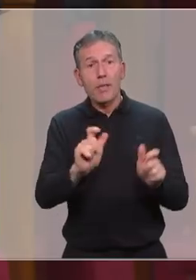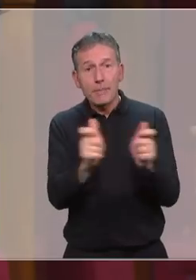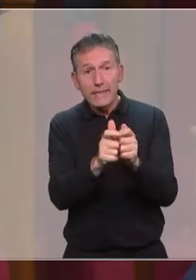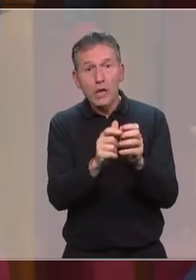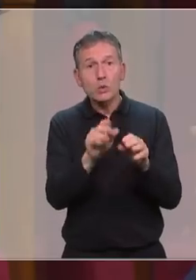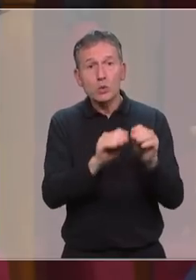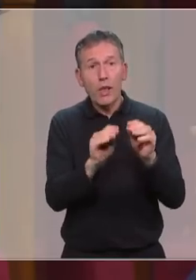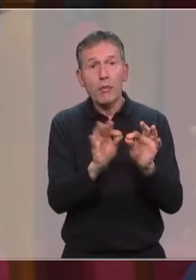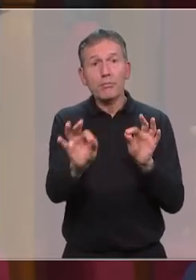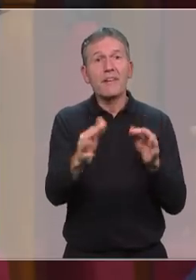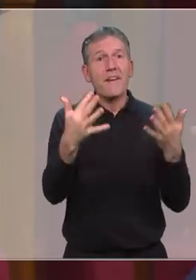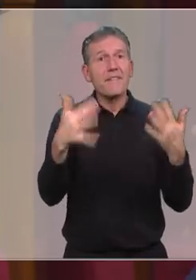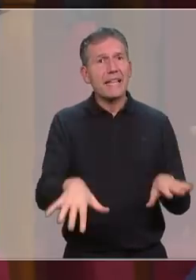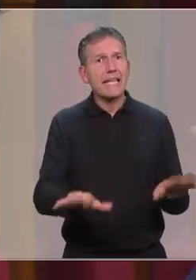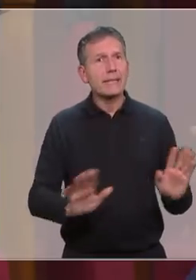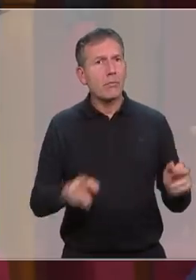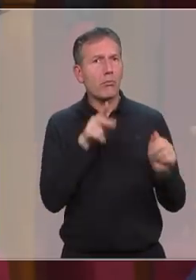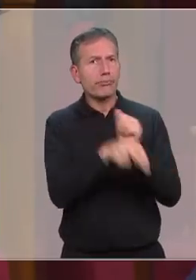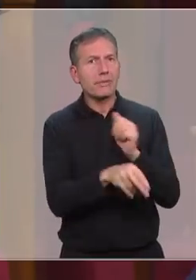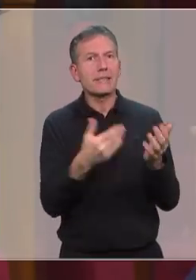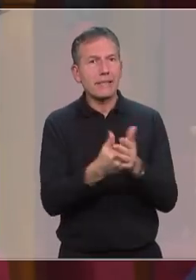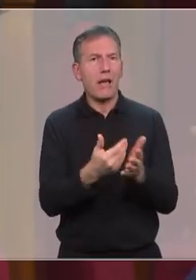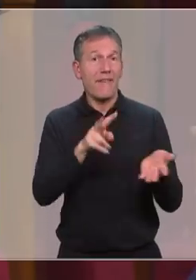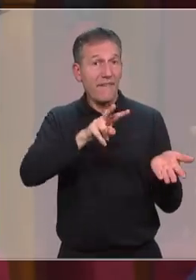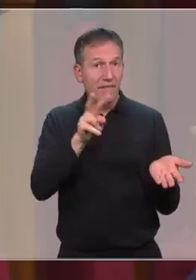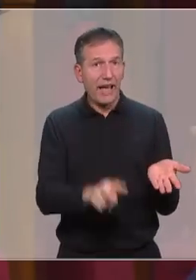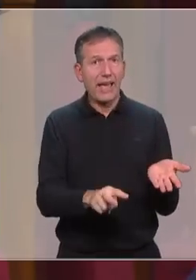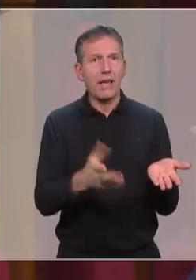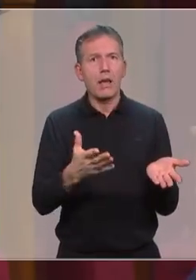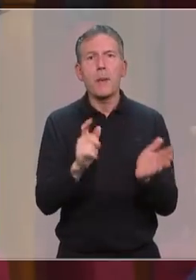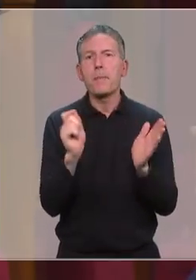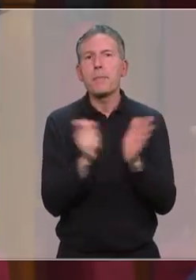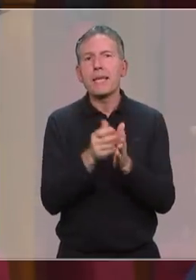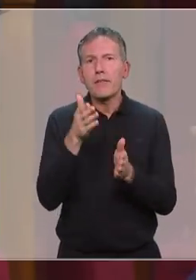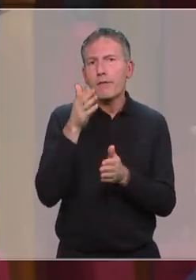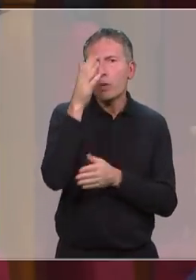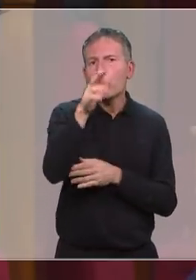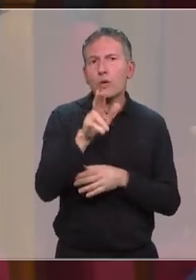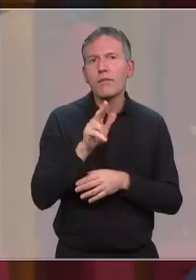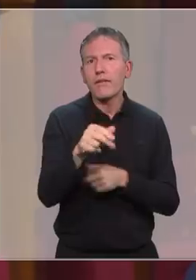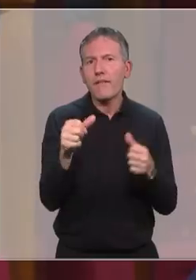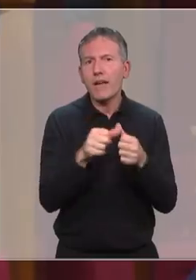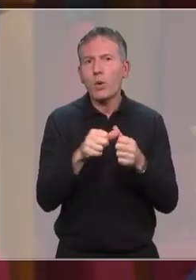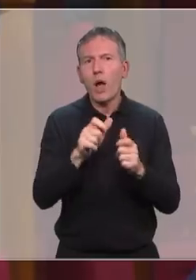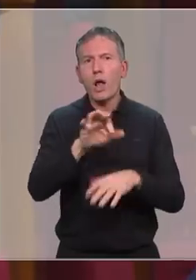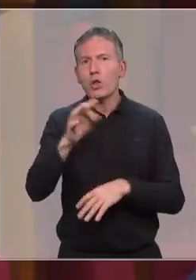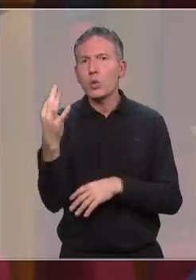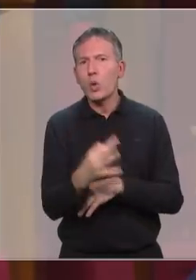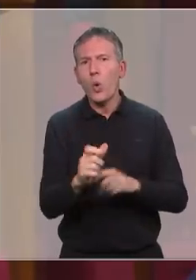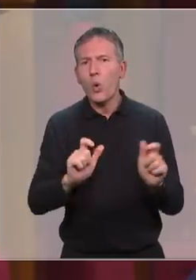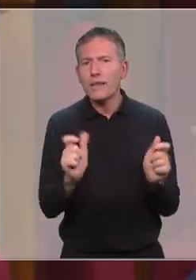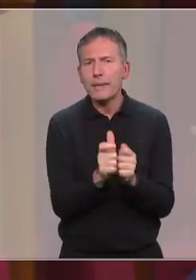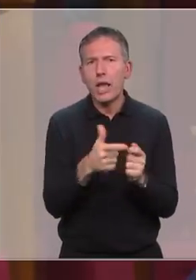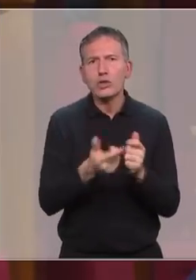plus la maladie. Et c'est vrai. Alors, Madame la Ministre, qu'envisagez-vous pour améliorer les taux de dépistage et